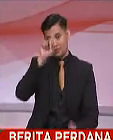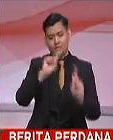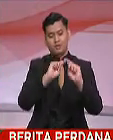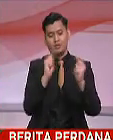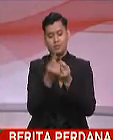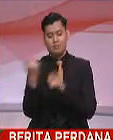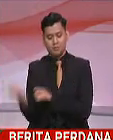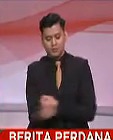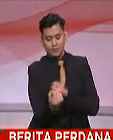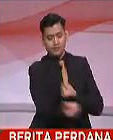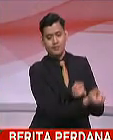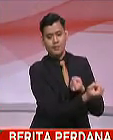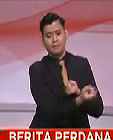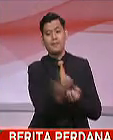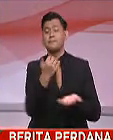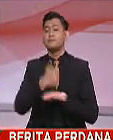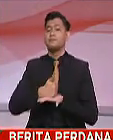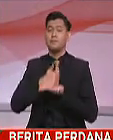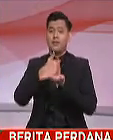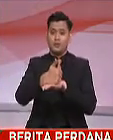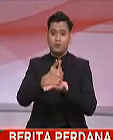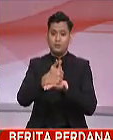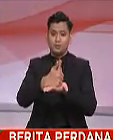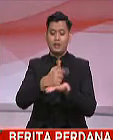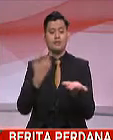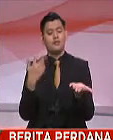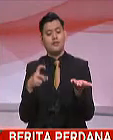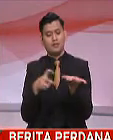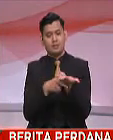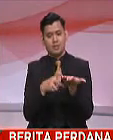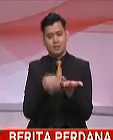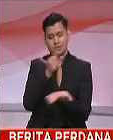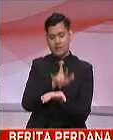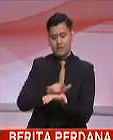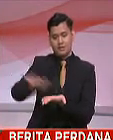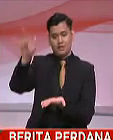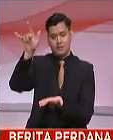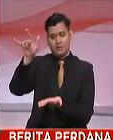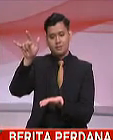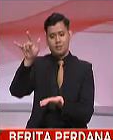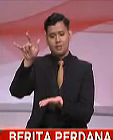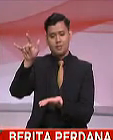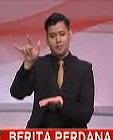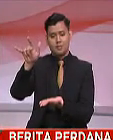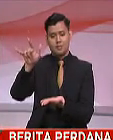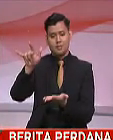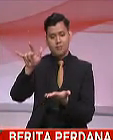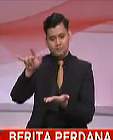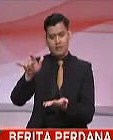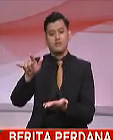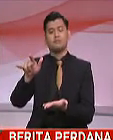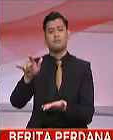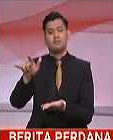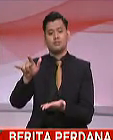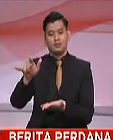Dengan bantuan ini, dia dapat menyuntikkan semangat yang lebih hebat kepada Syahril dan kita senantiasa